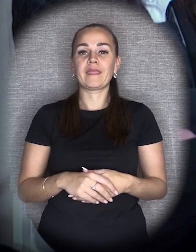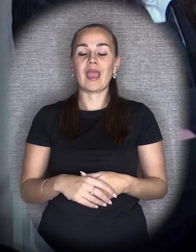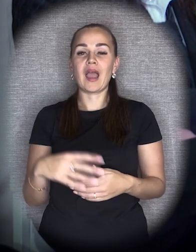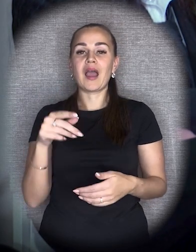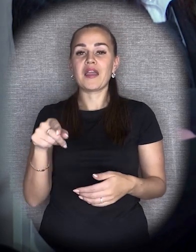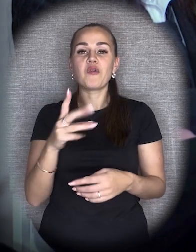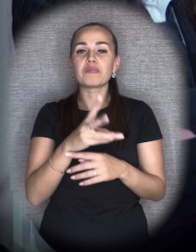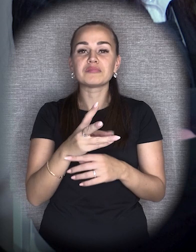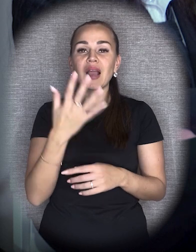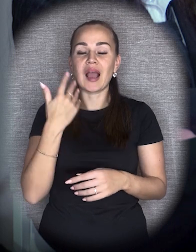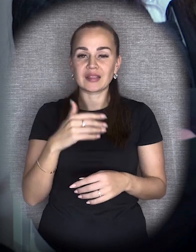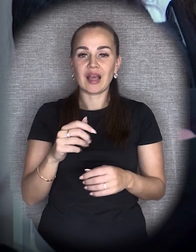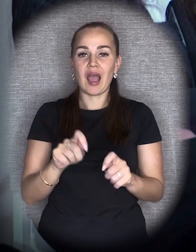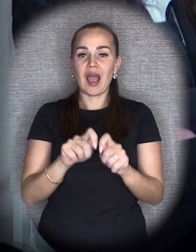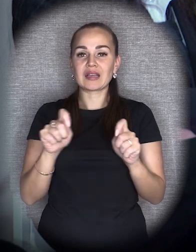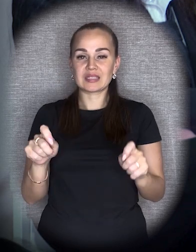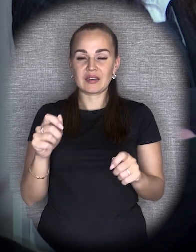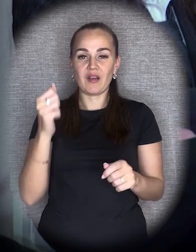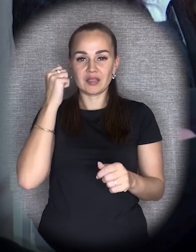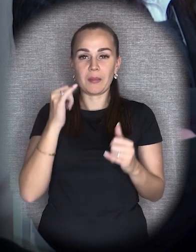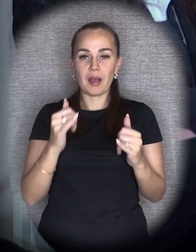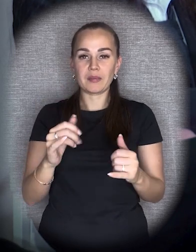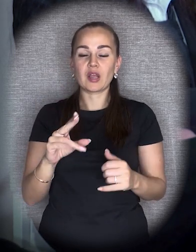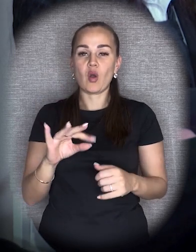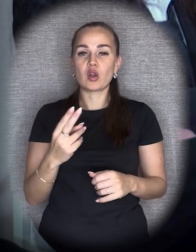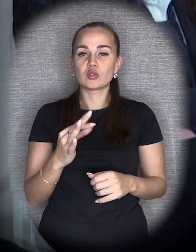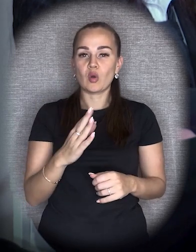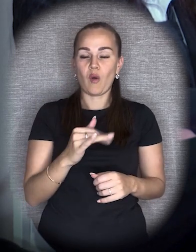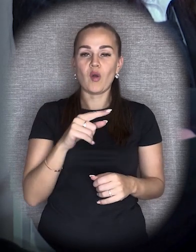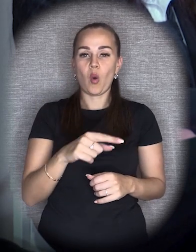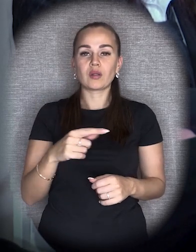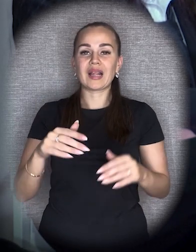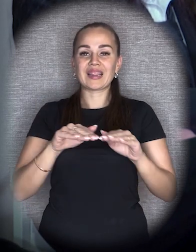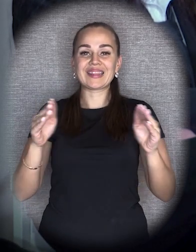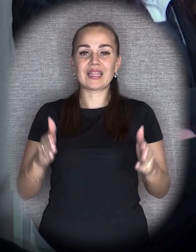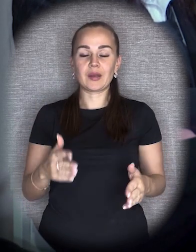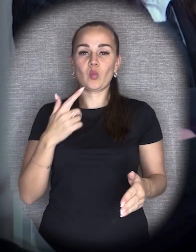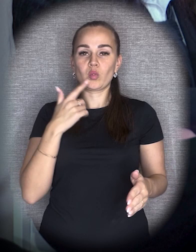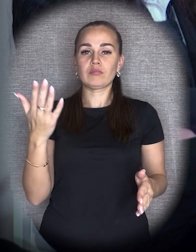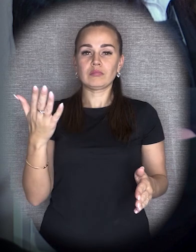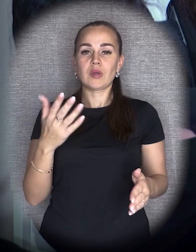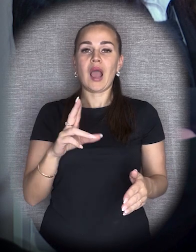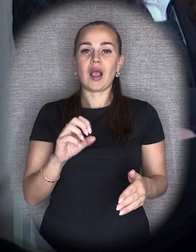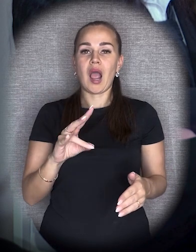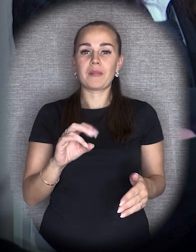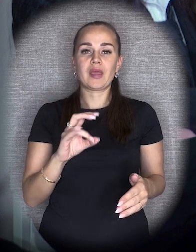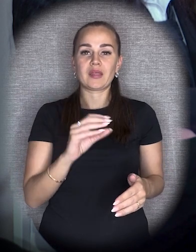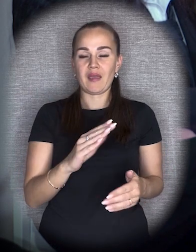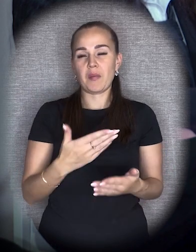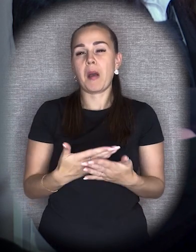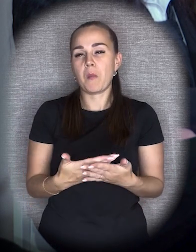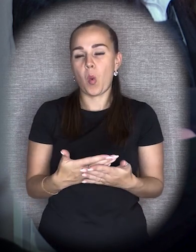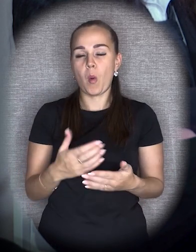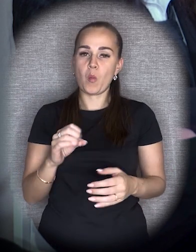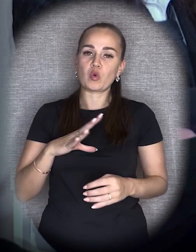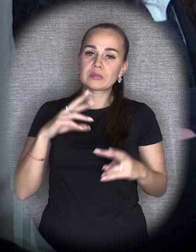запечатлел поэта, когда в Москве открывался памятник Кольцову. На трибуне выступает Каменев, по-моему,